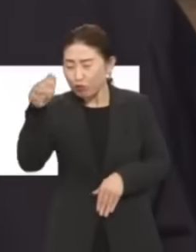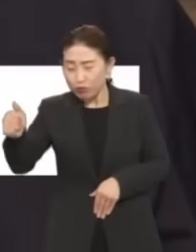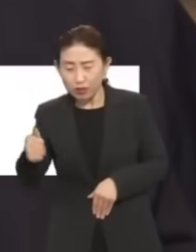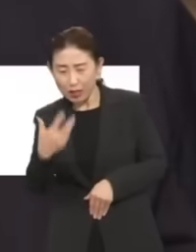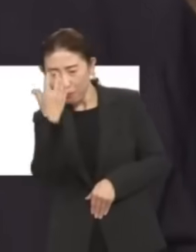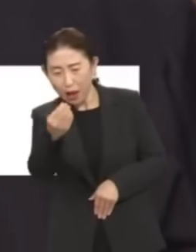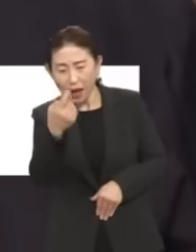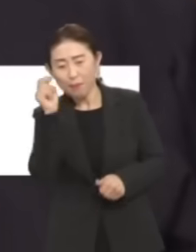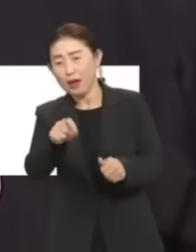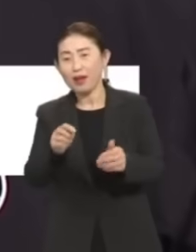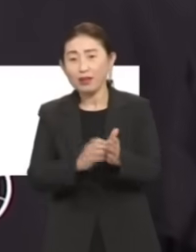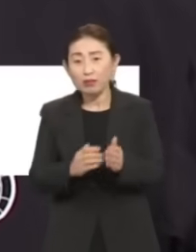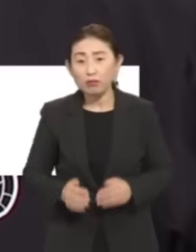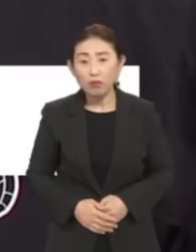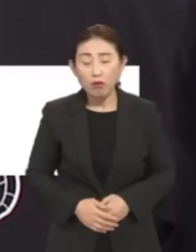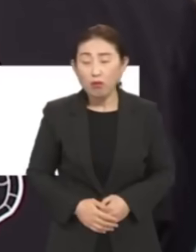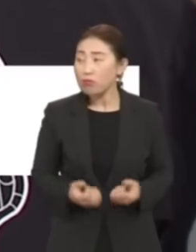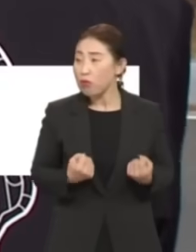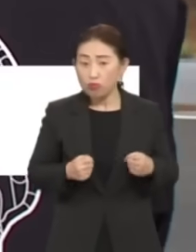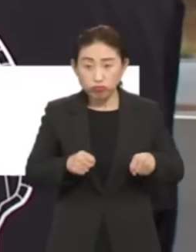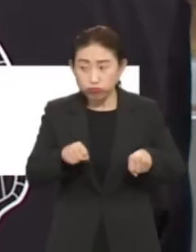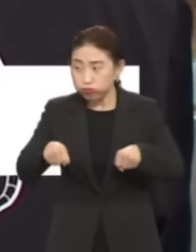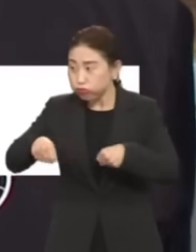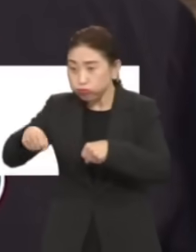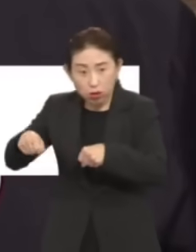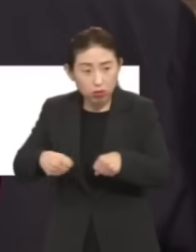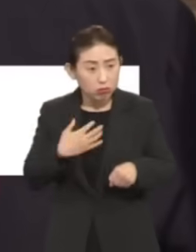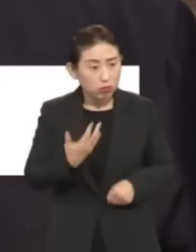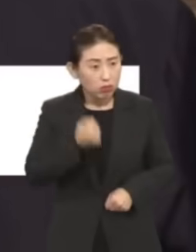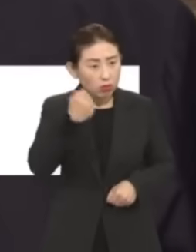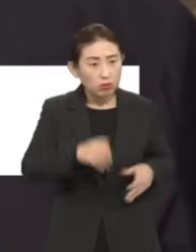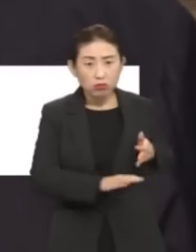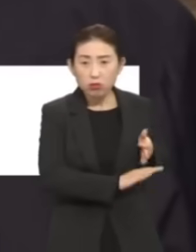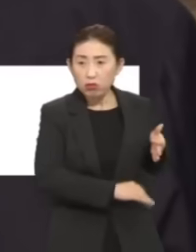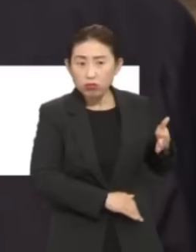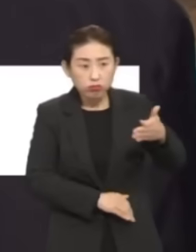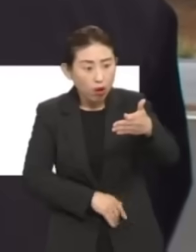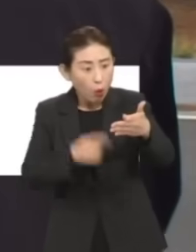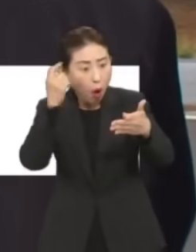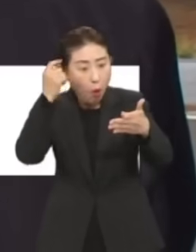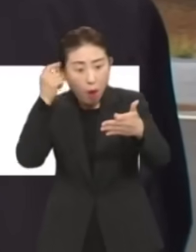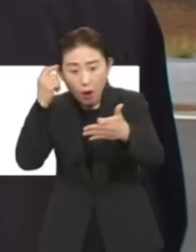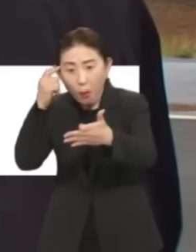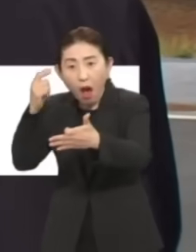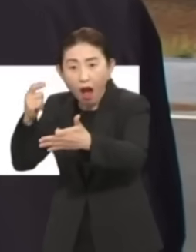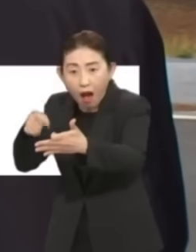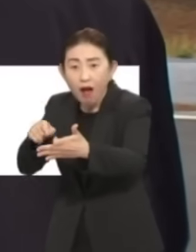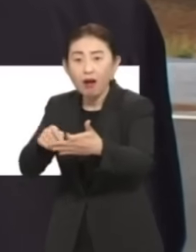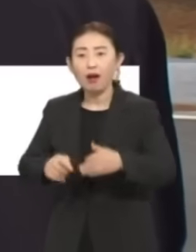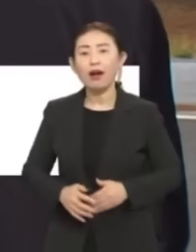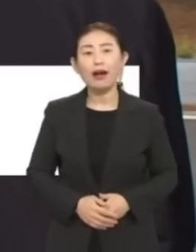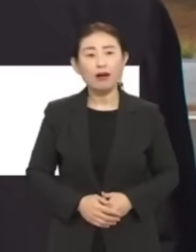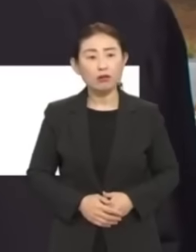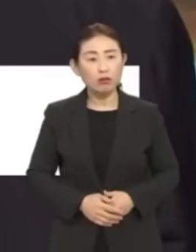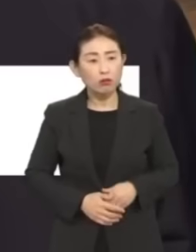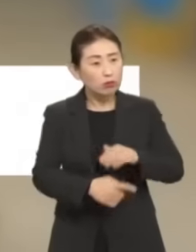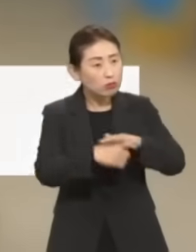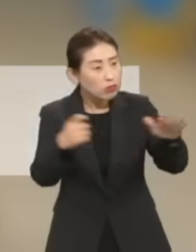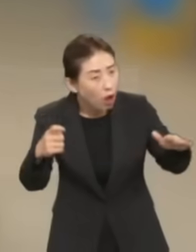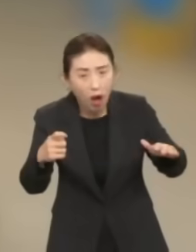제 차량이 보이는 겁니다. 제가 여기 있는데 제 차량이 왜 움직이지? 라는 생각인데 이거 도난